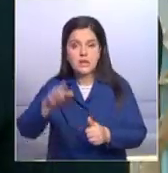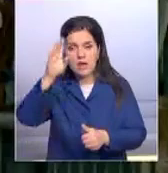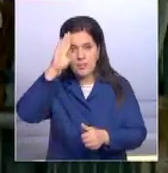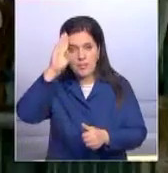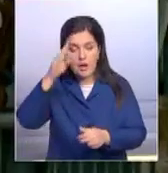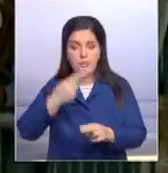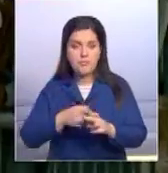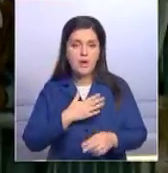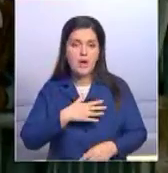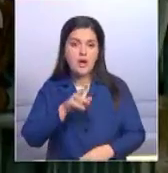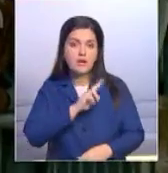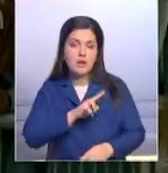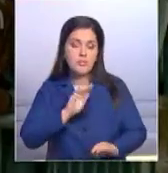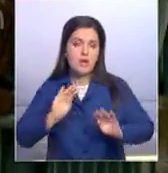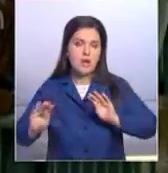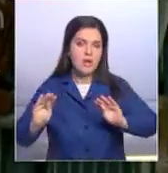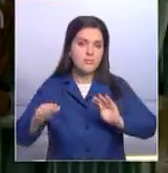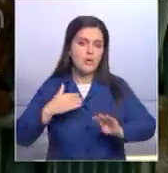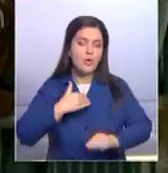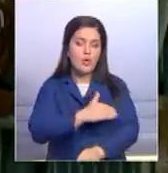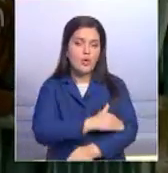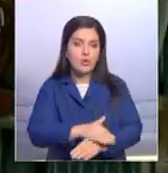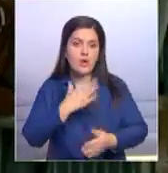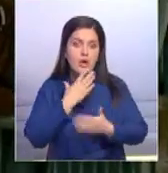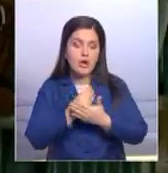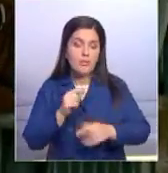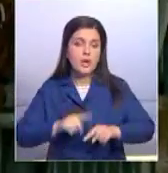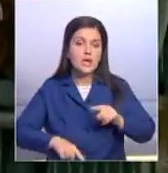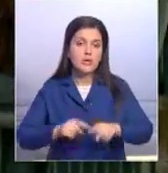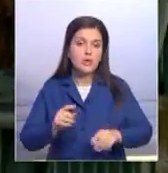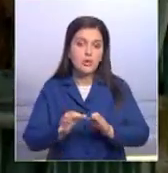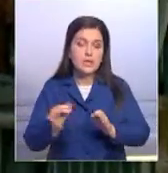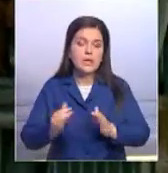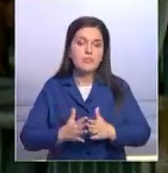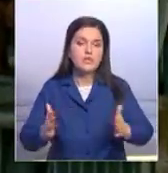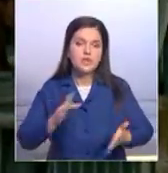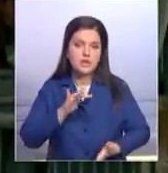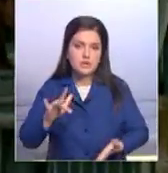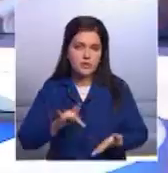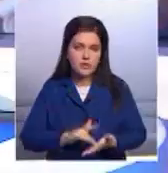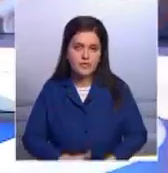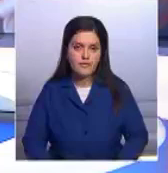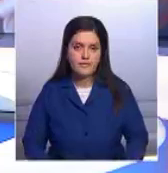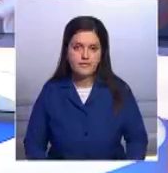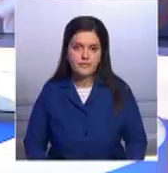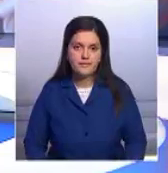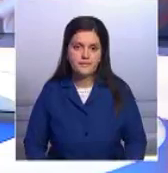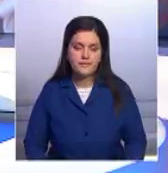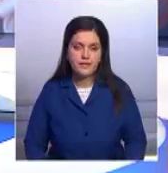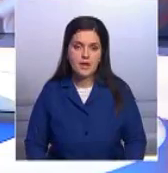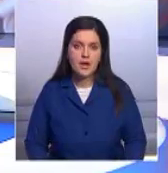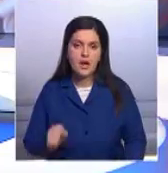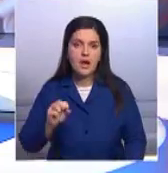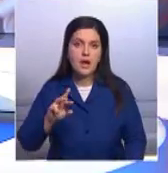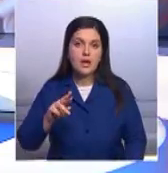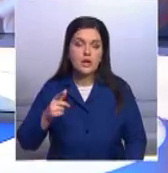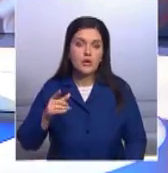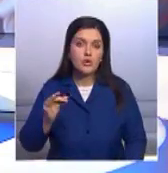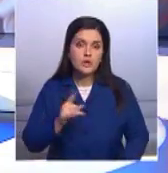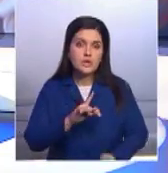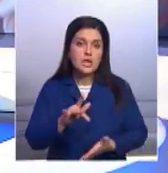Мечтаем, чтобы наши работы украшали улицы не только родного района, но и больших городов. В городе Аягос